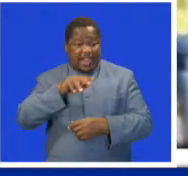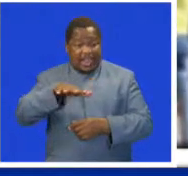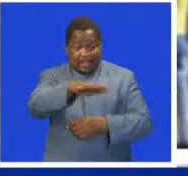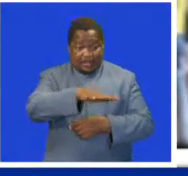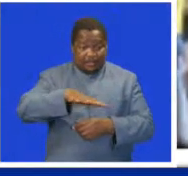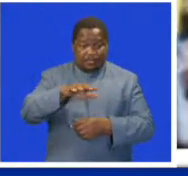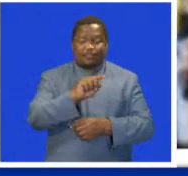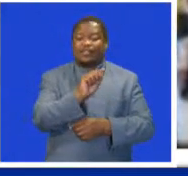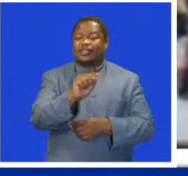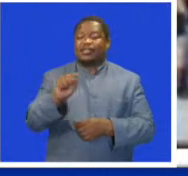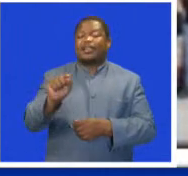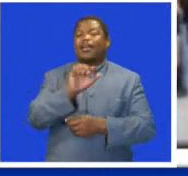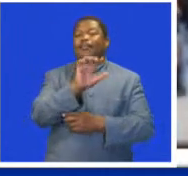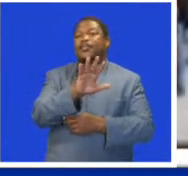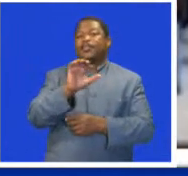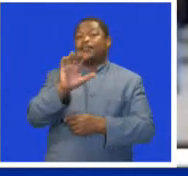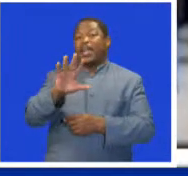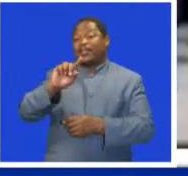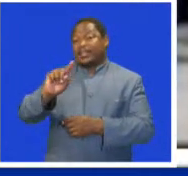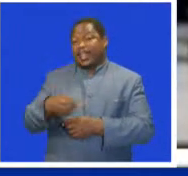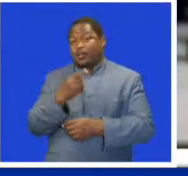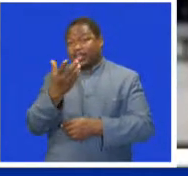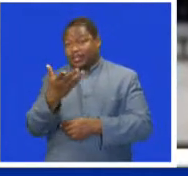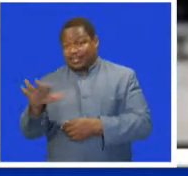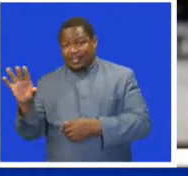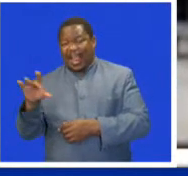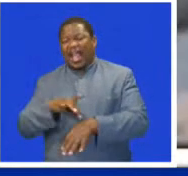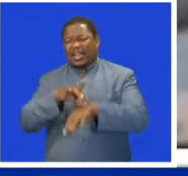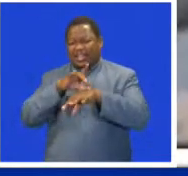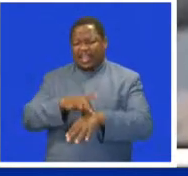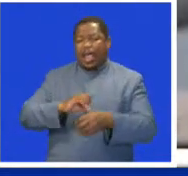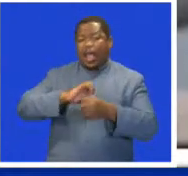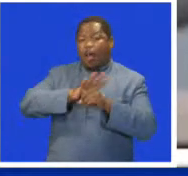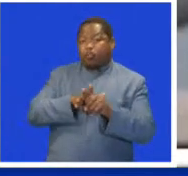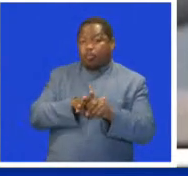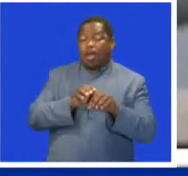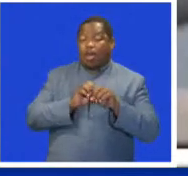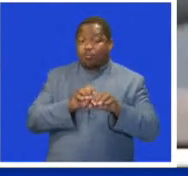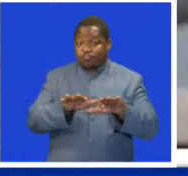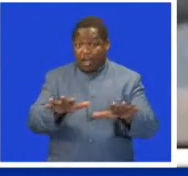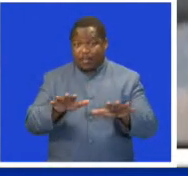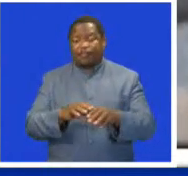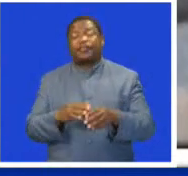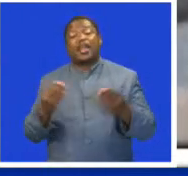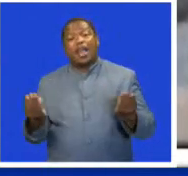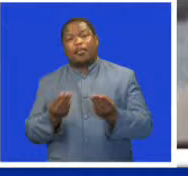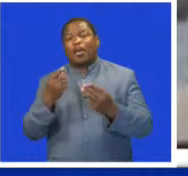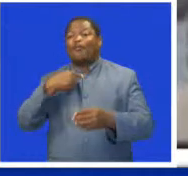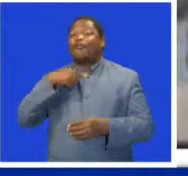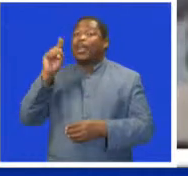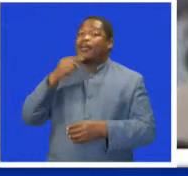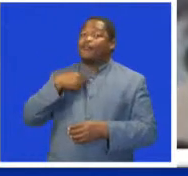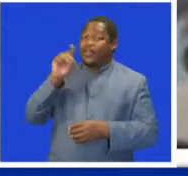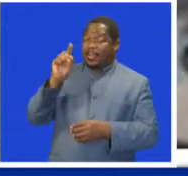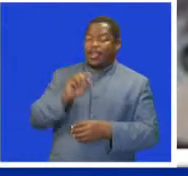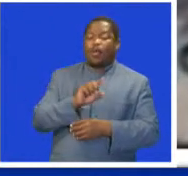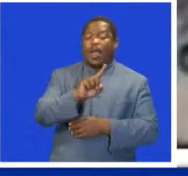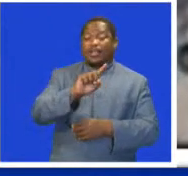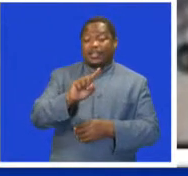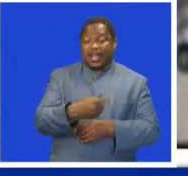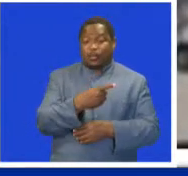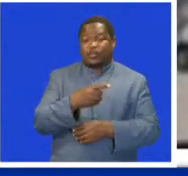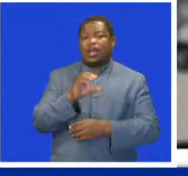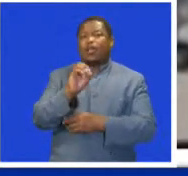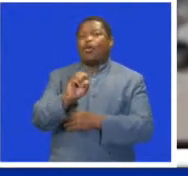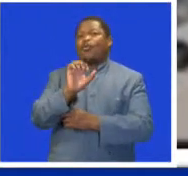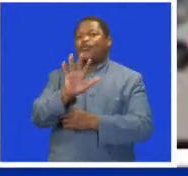bangu-55,005 lesebaluleme bangu-43,013 kanti lesebasishiyile emhlabeni bangu-1,057.